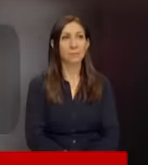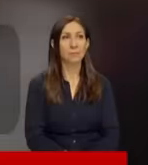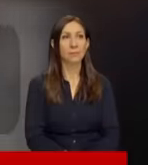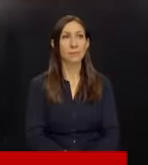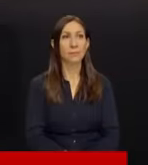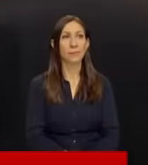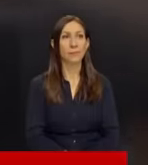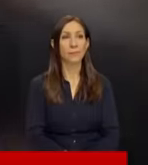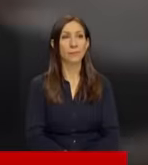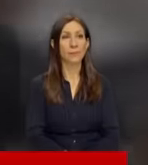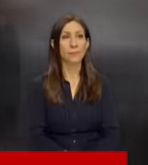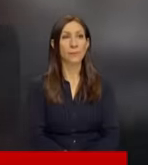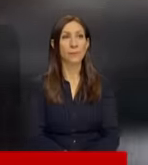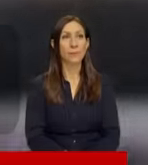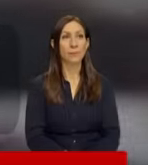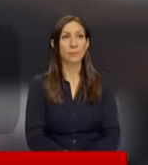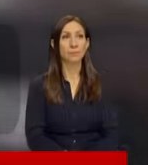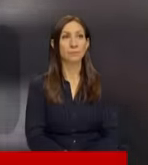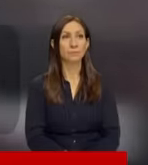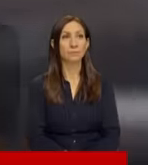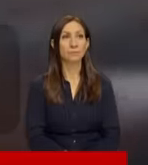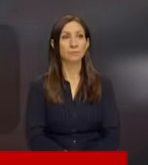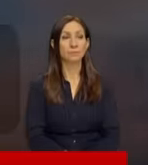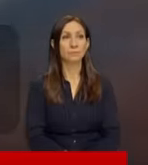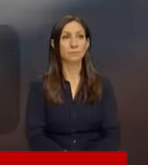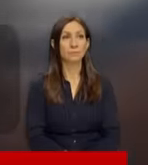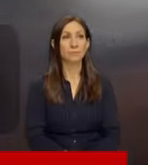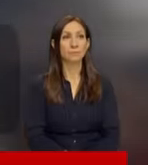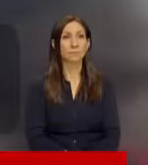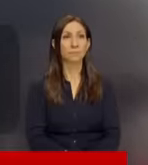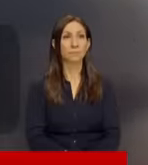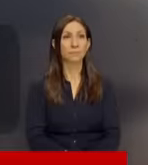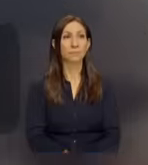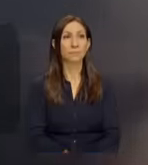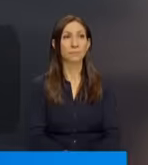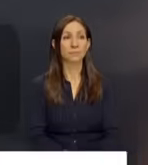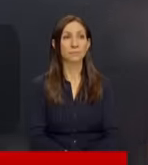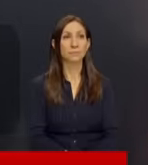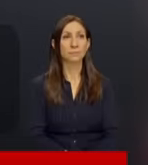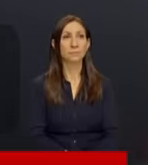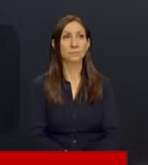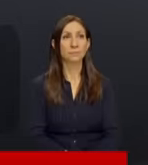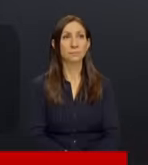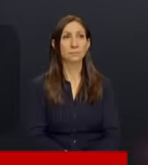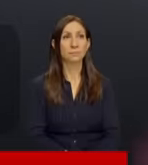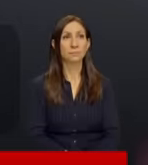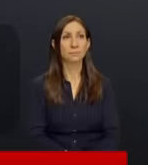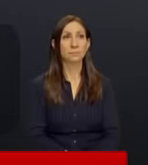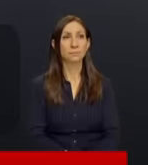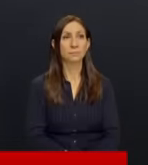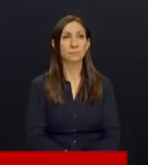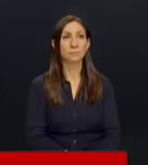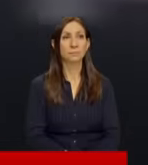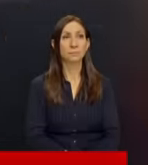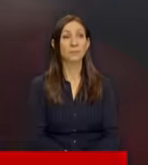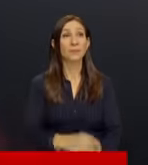Bu kutsal günde gelin bu ağlı halkının iradesini gasp etmeyin. Siz kimsiniz